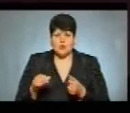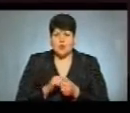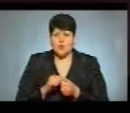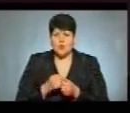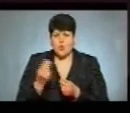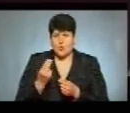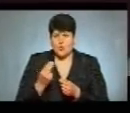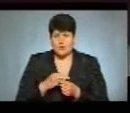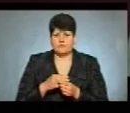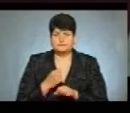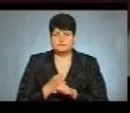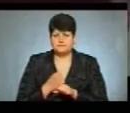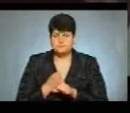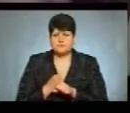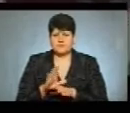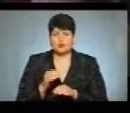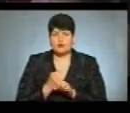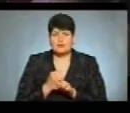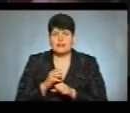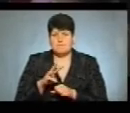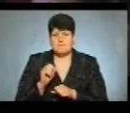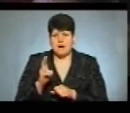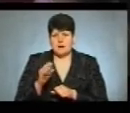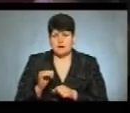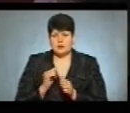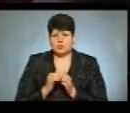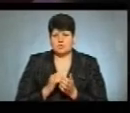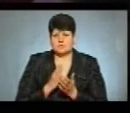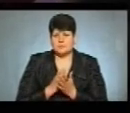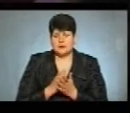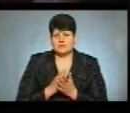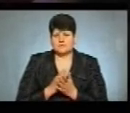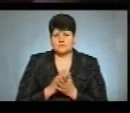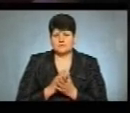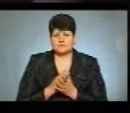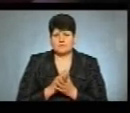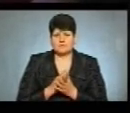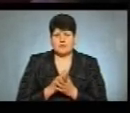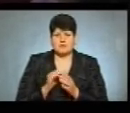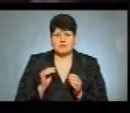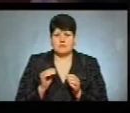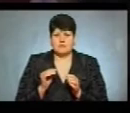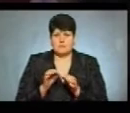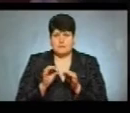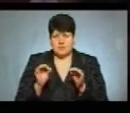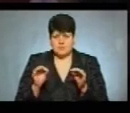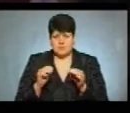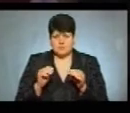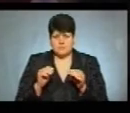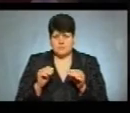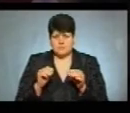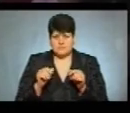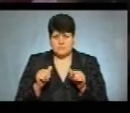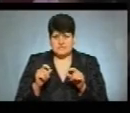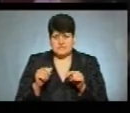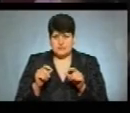заготовки, з яких і виготовлятимуть маки. Кожен має такі палочки. І ми закручуємо, я візьму